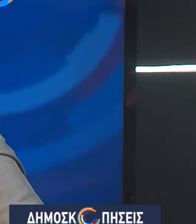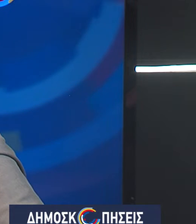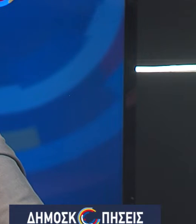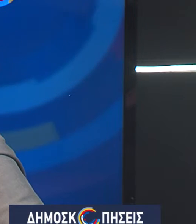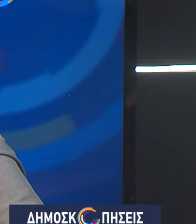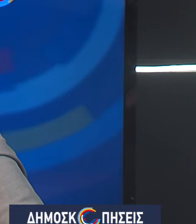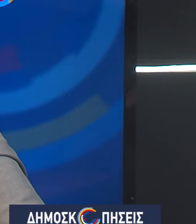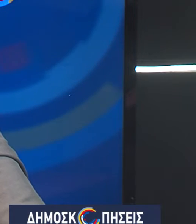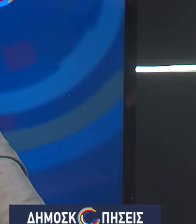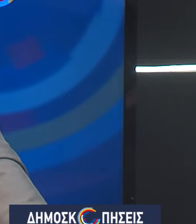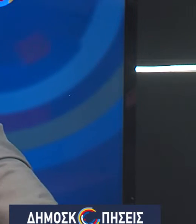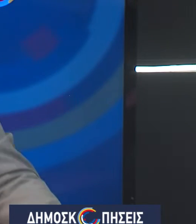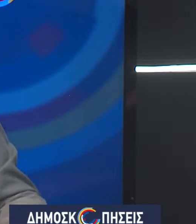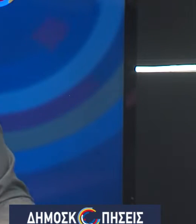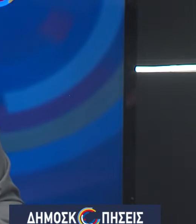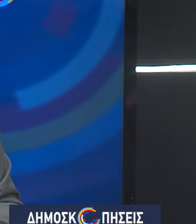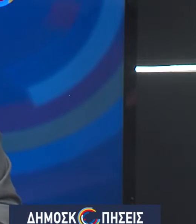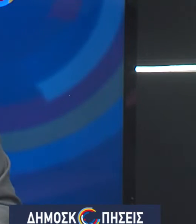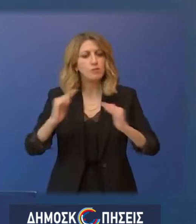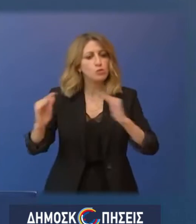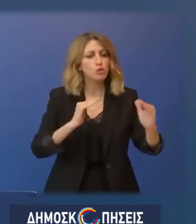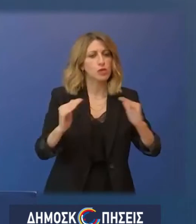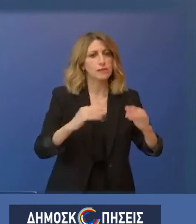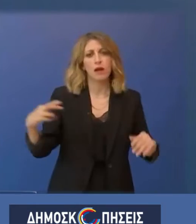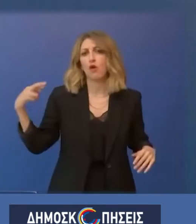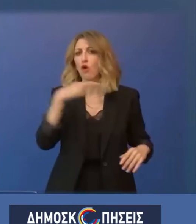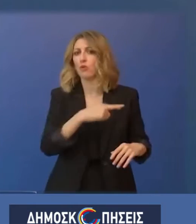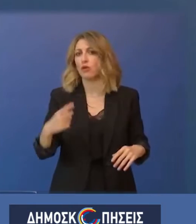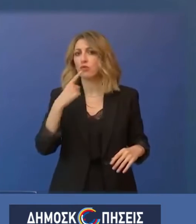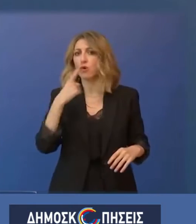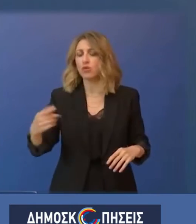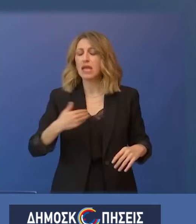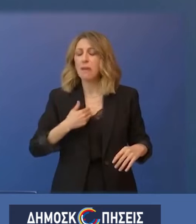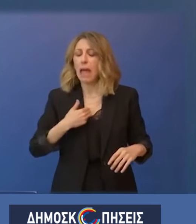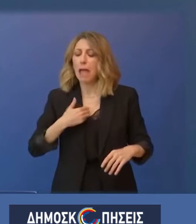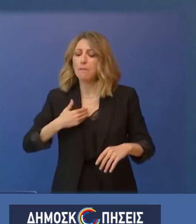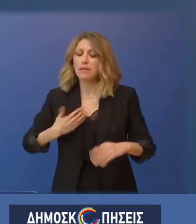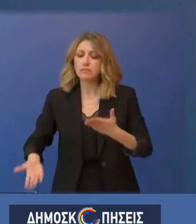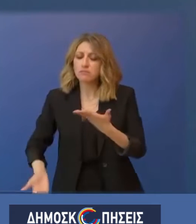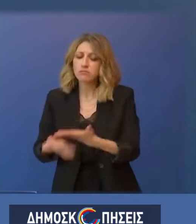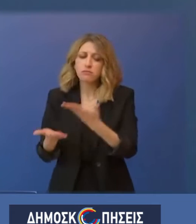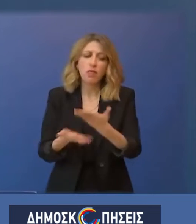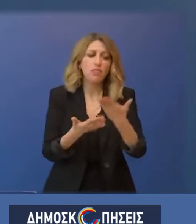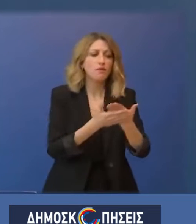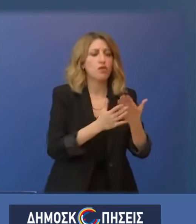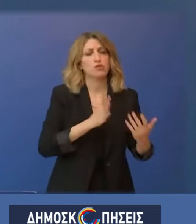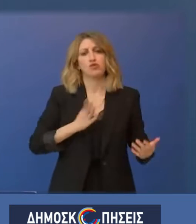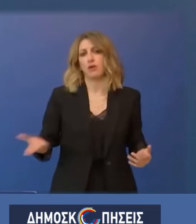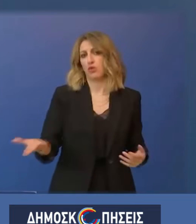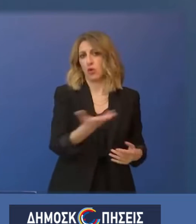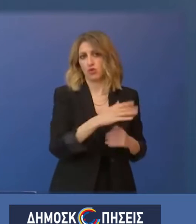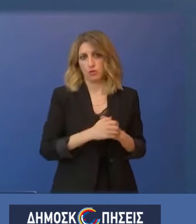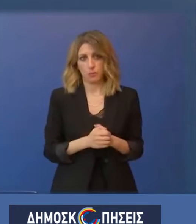ευάλωτων κοινωνικών ομάδων. Να παρακολουθήσουμε τι είπε. Θα ήθελα και πάλι να διαβεβαιώσω τους πολίτες ότι το επόμενο χρονικό διάστημα